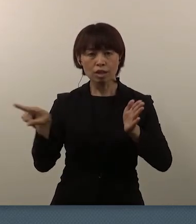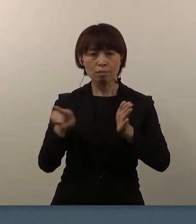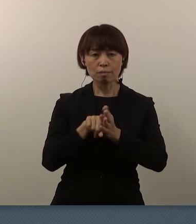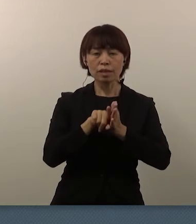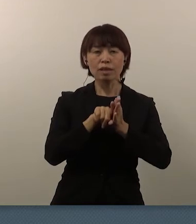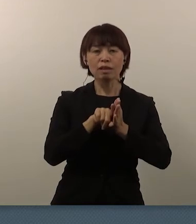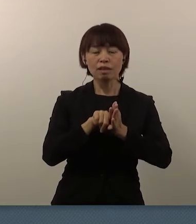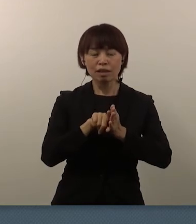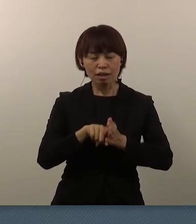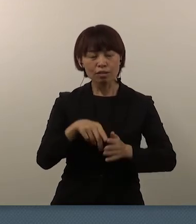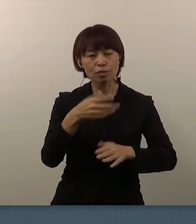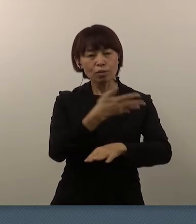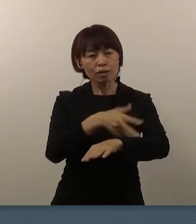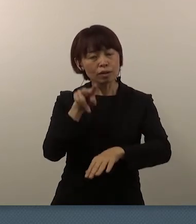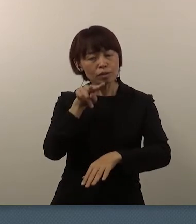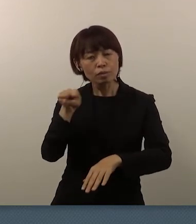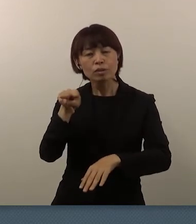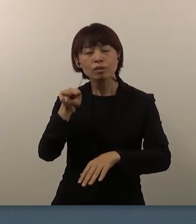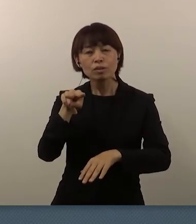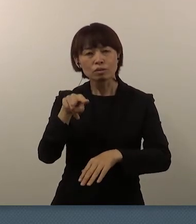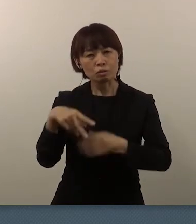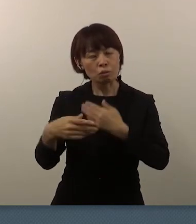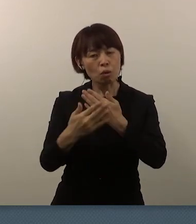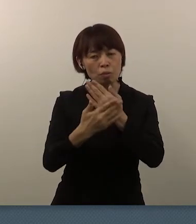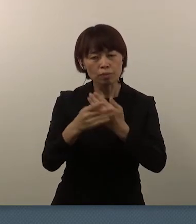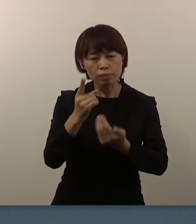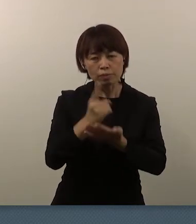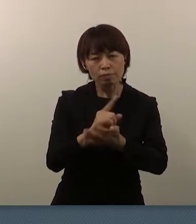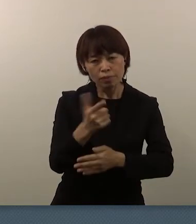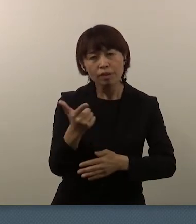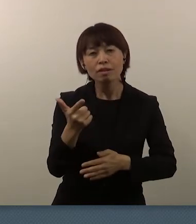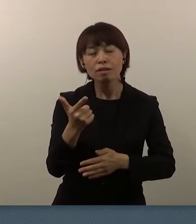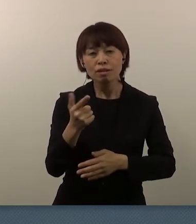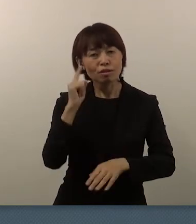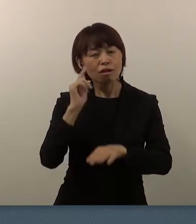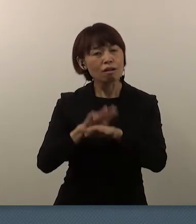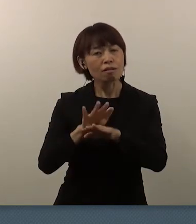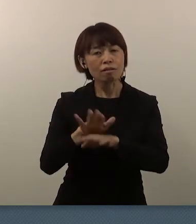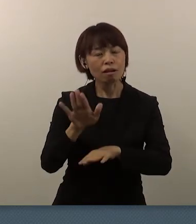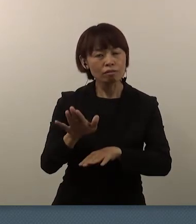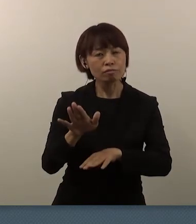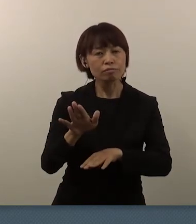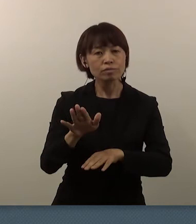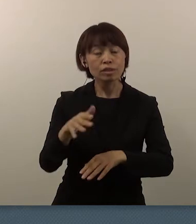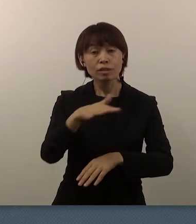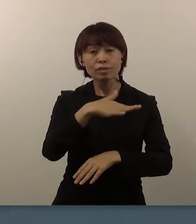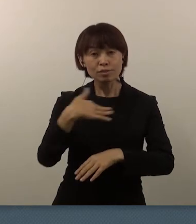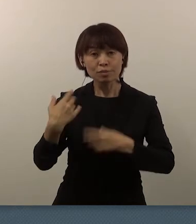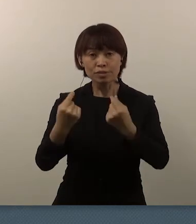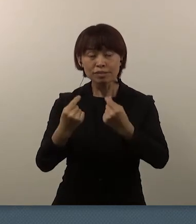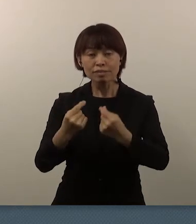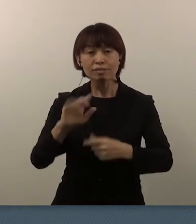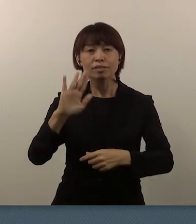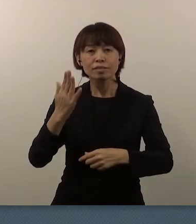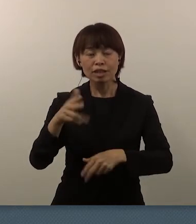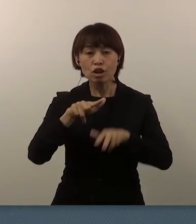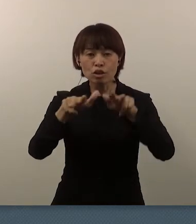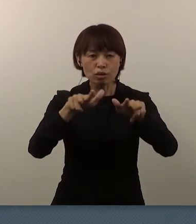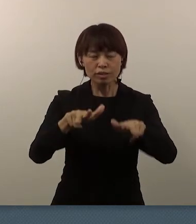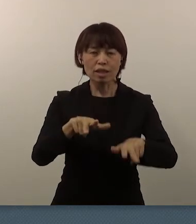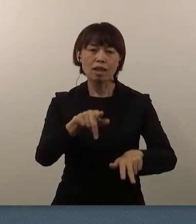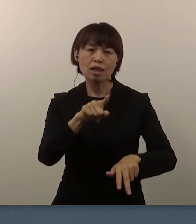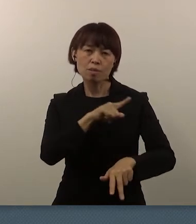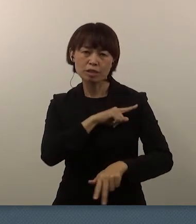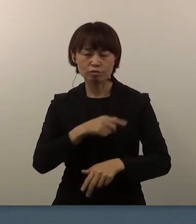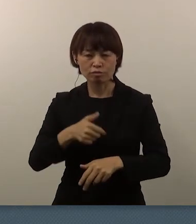こう白々しく見えるっていうことを言ってるらっしゃる方が結構いらっしゃってですね、まず我々メディアもそうですけれども、その行政の側がまず謝ることが先なん